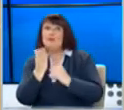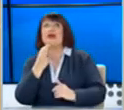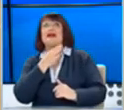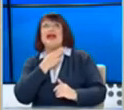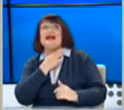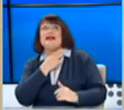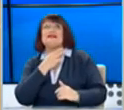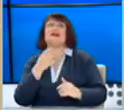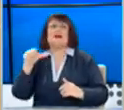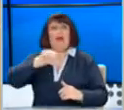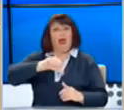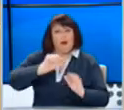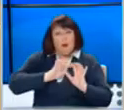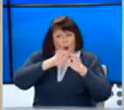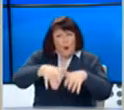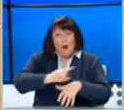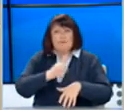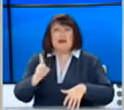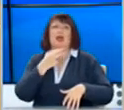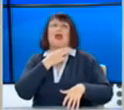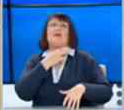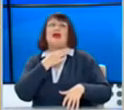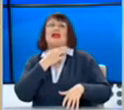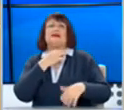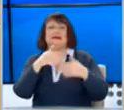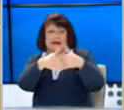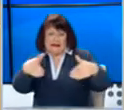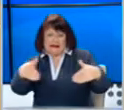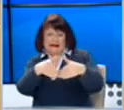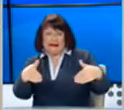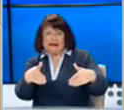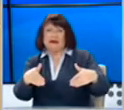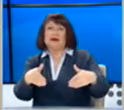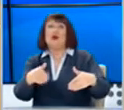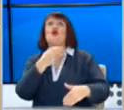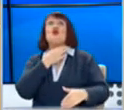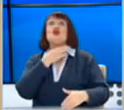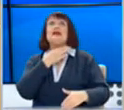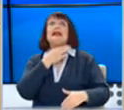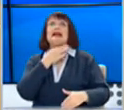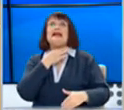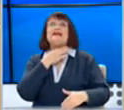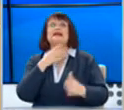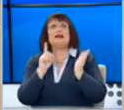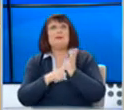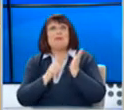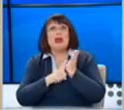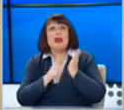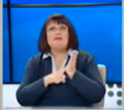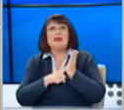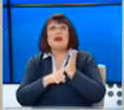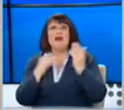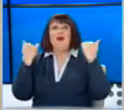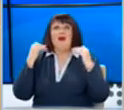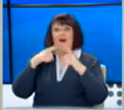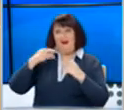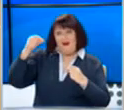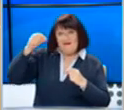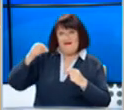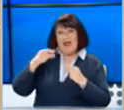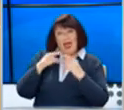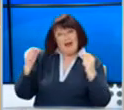αντιπλημμυρικά έργα, τα οποία είναι απαραίτητα για να μην έχουμε μετά πλημμυρικά φαινόμενα. Και στην Εύβοια τα κάναμε αυτά. Και το δάσος στην Εύβοια, ήδη από τη φωτιά